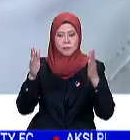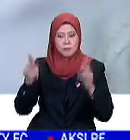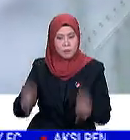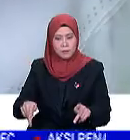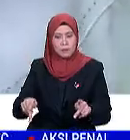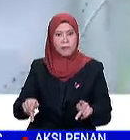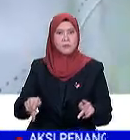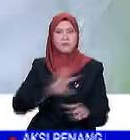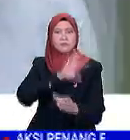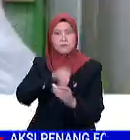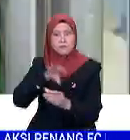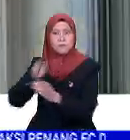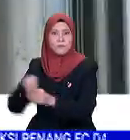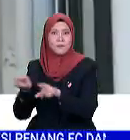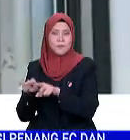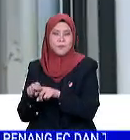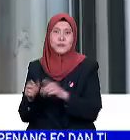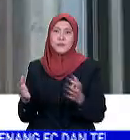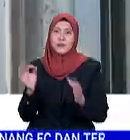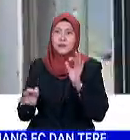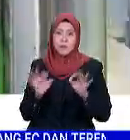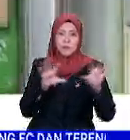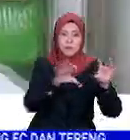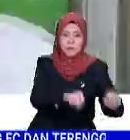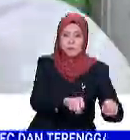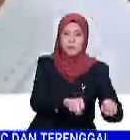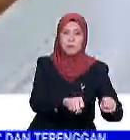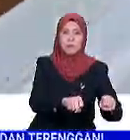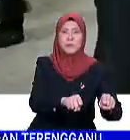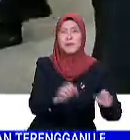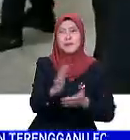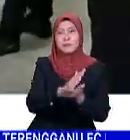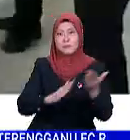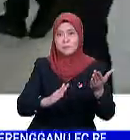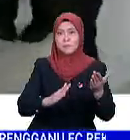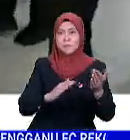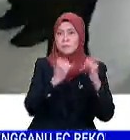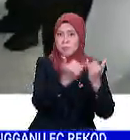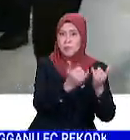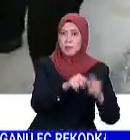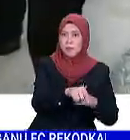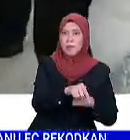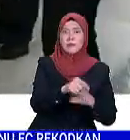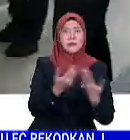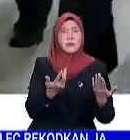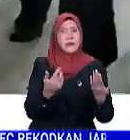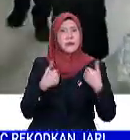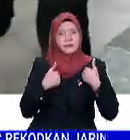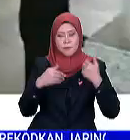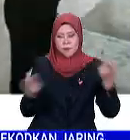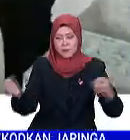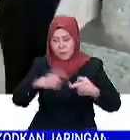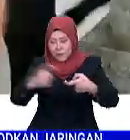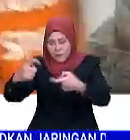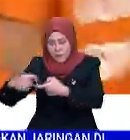dan sebagainya dan apabila kita buat tangkapan kepada setengah tu dia bukan tu saja dia punya